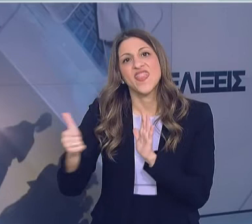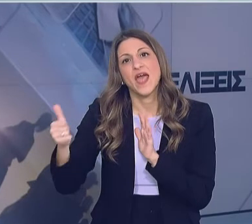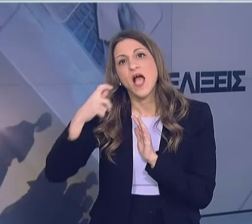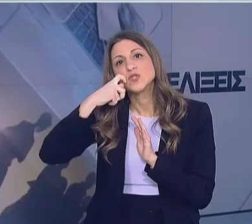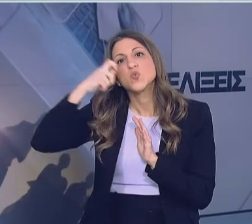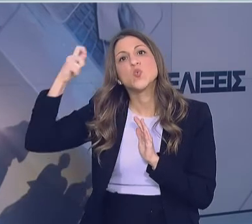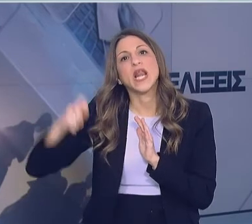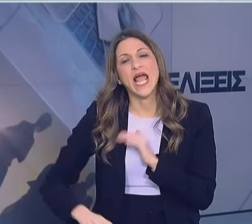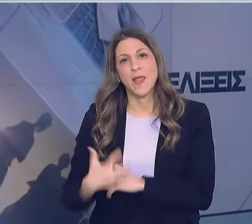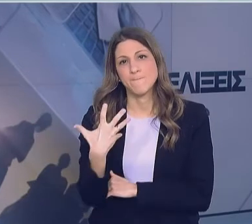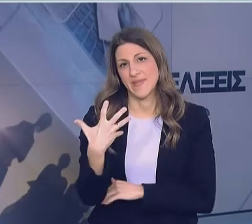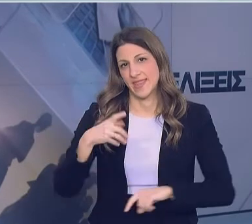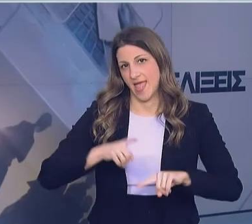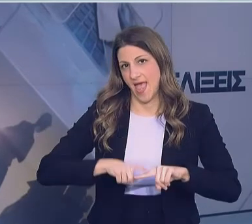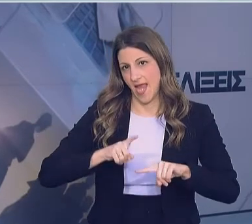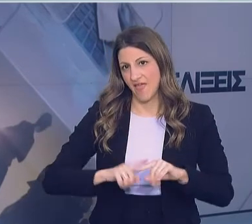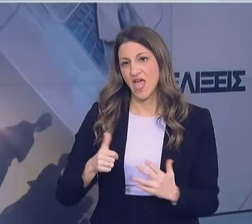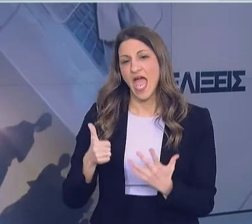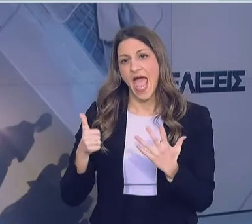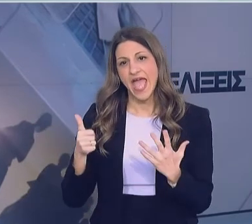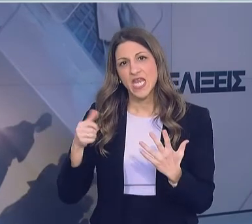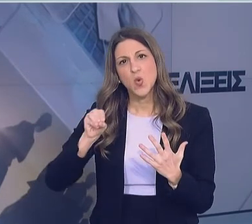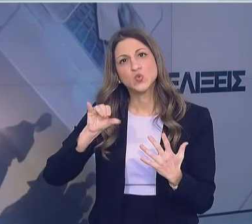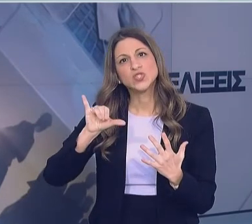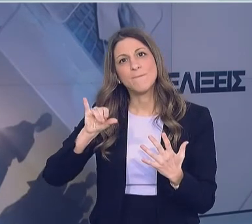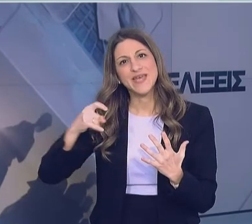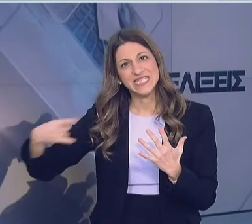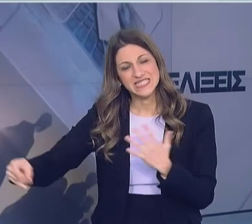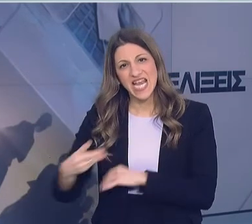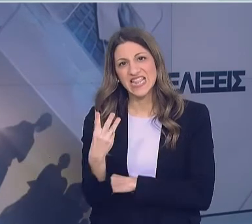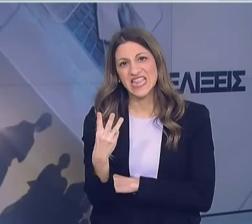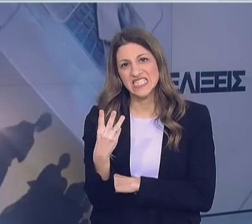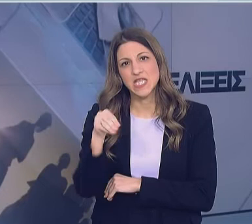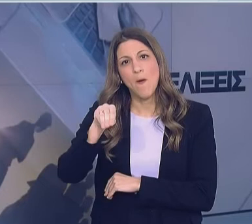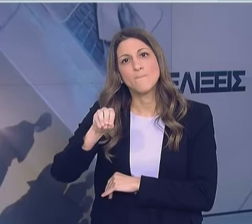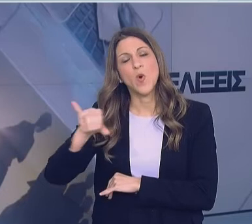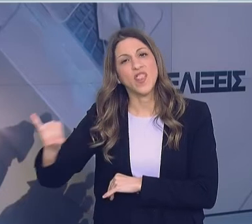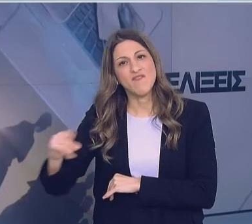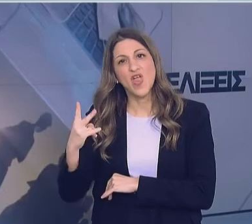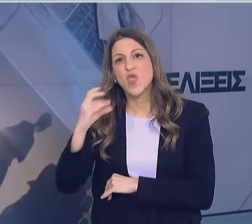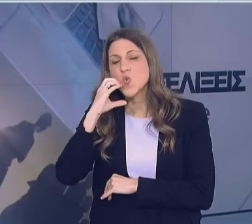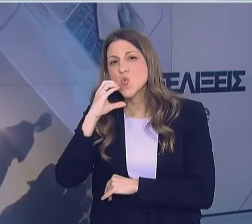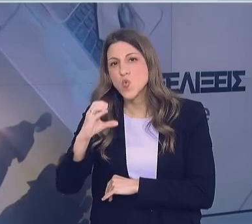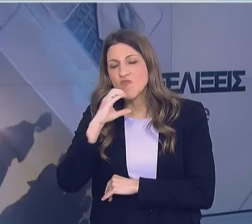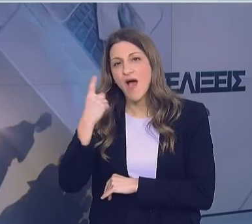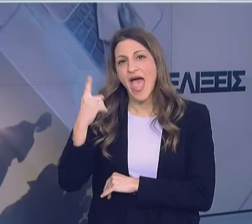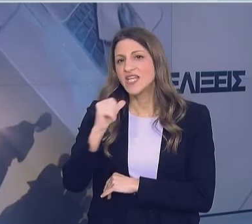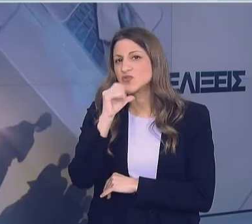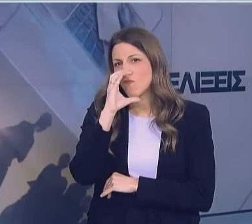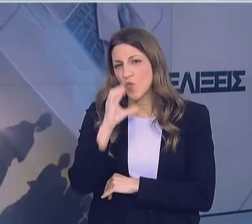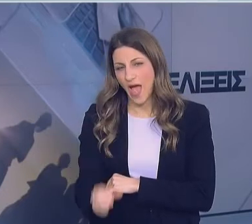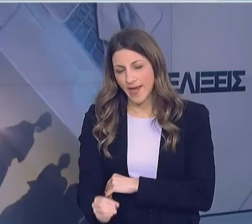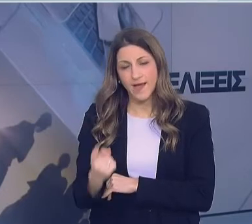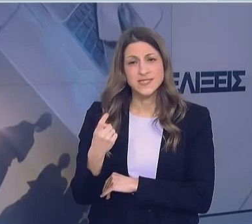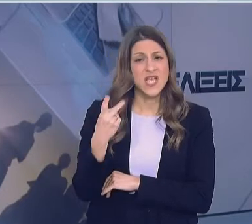Ουκρανία, 5 από την Ελλάδα, 6 από το Ουσμπεκιστάν, 3 από τη Μολδαβία, 2 από την Κούβα, 1 από τη Βουλγαρία,